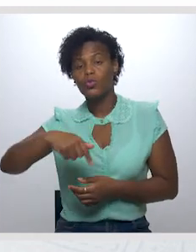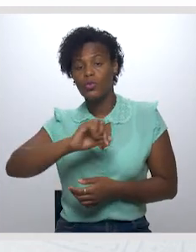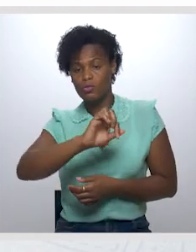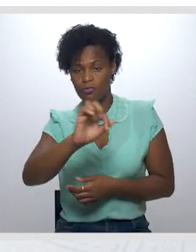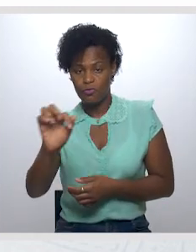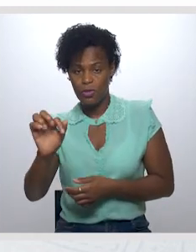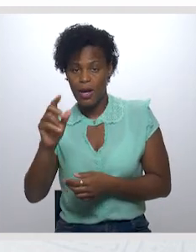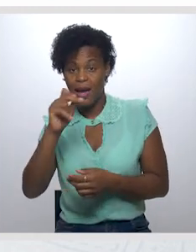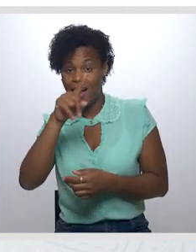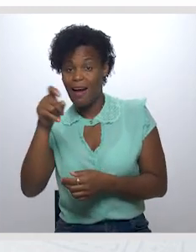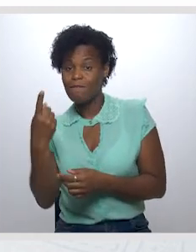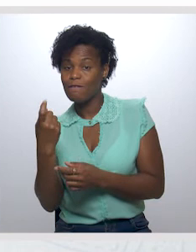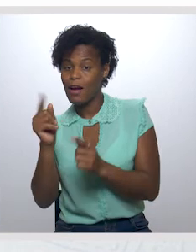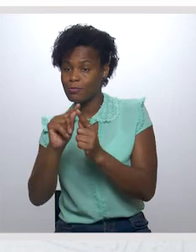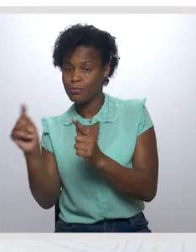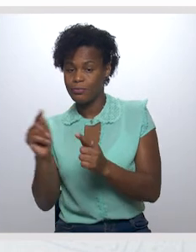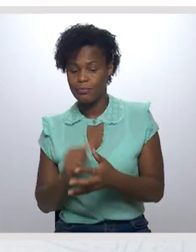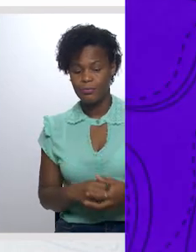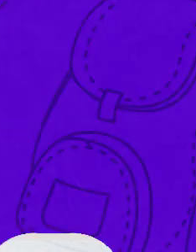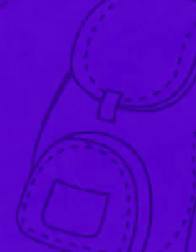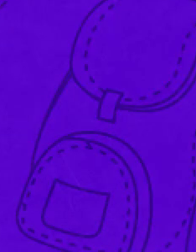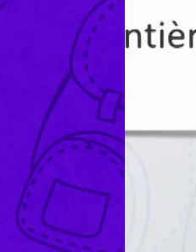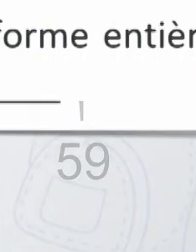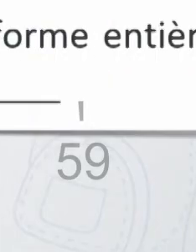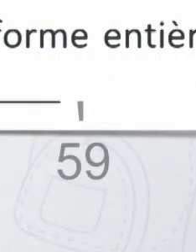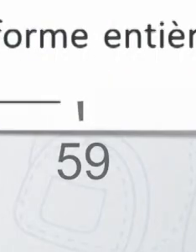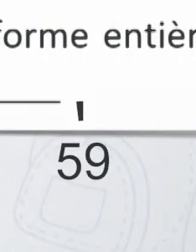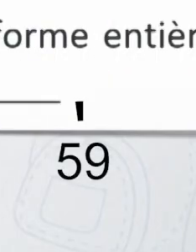nous et vous à. Vous complétez.